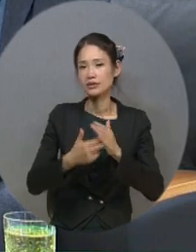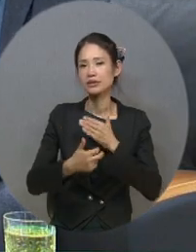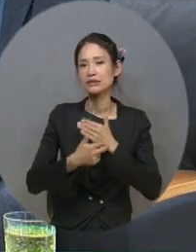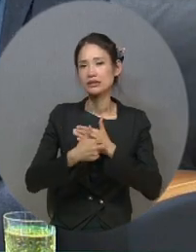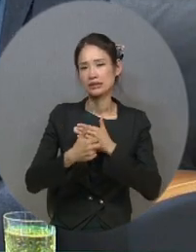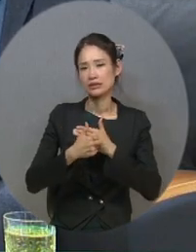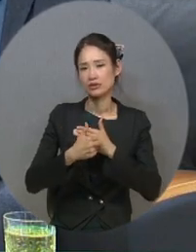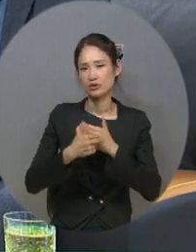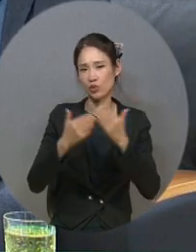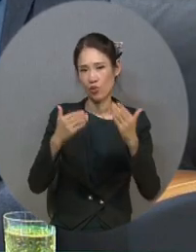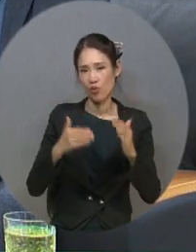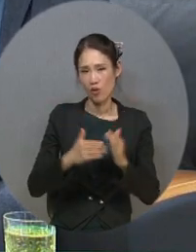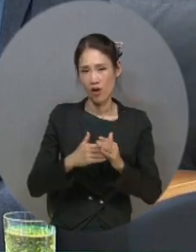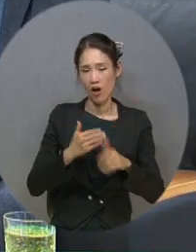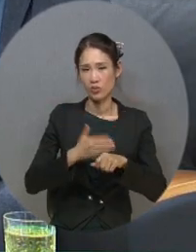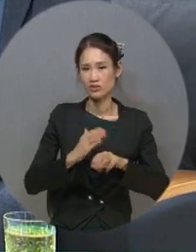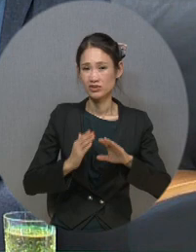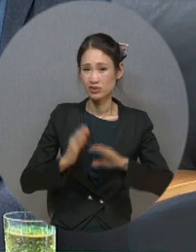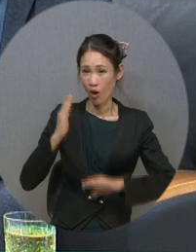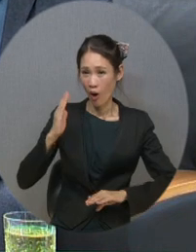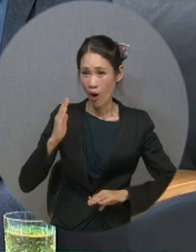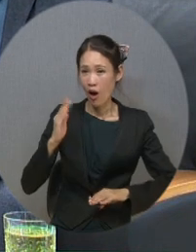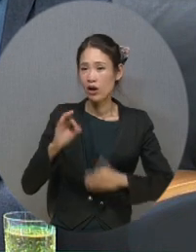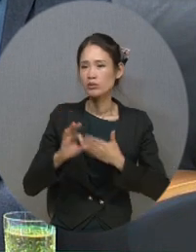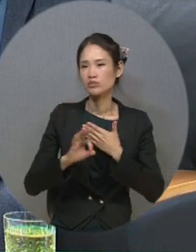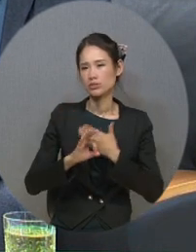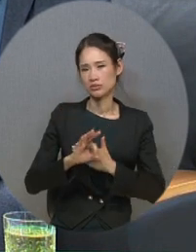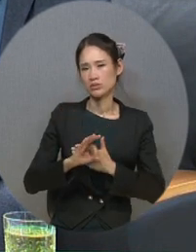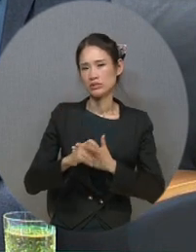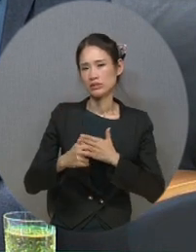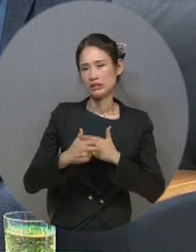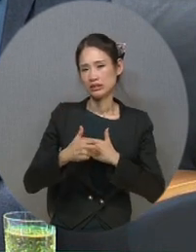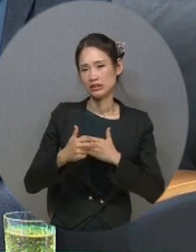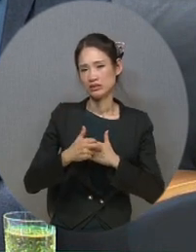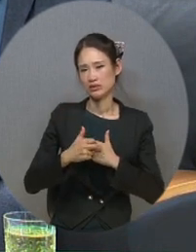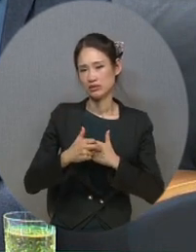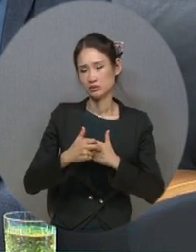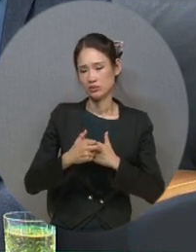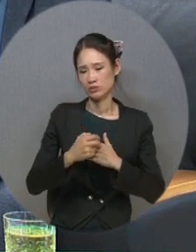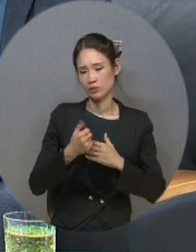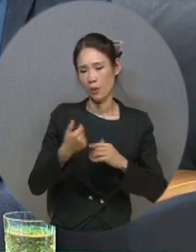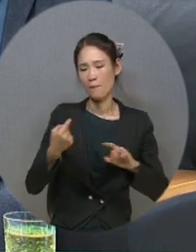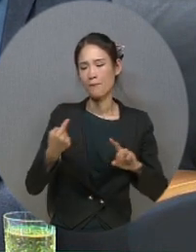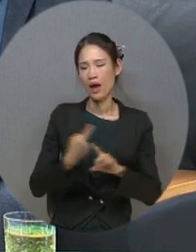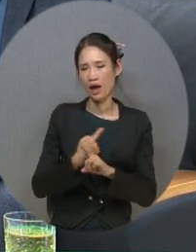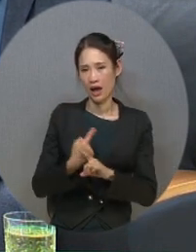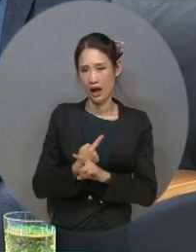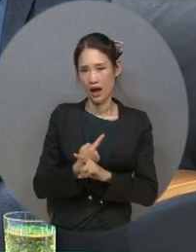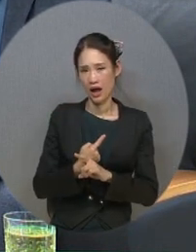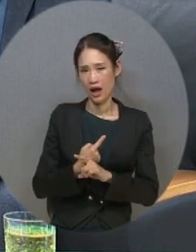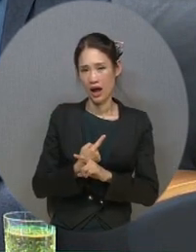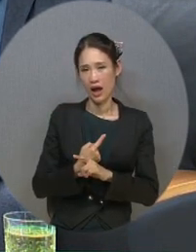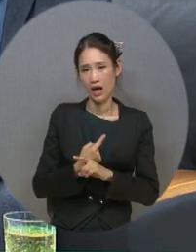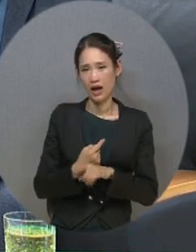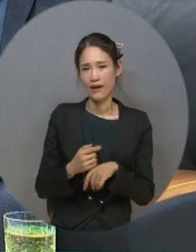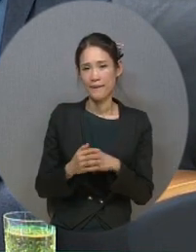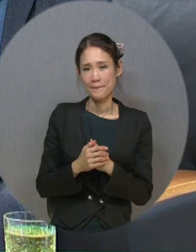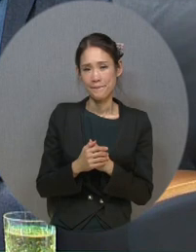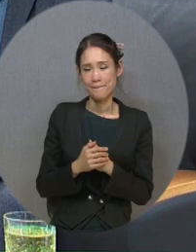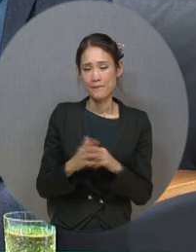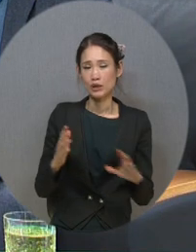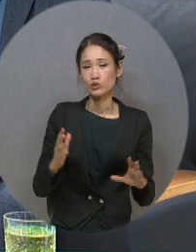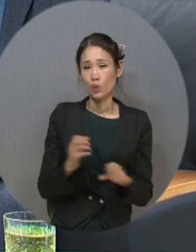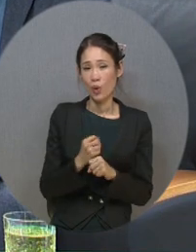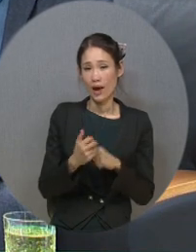주겠다. 9시가 넘으면 이제 진료 체계를 약간 변경을 시켜서 이